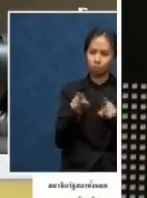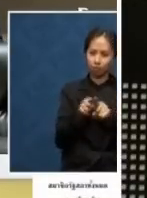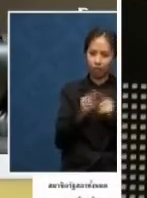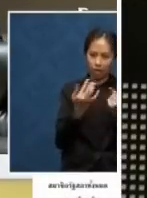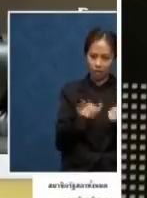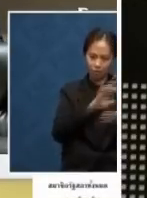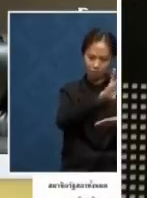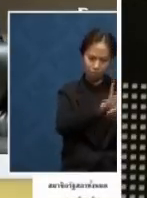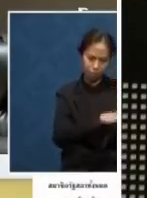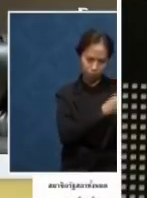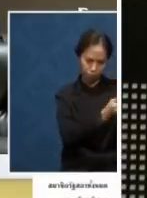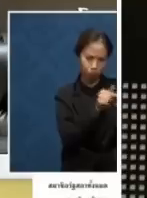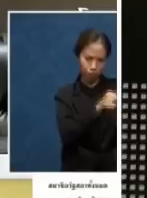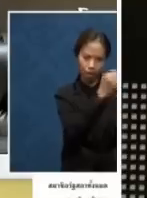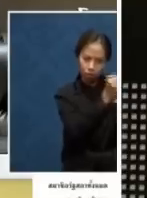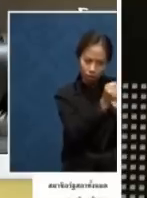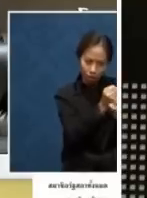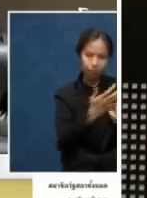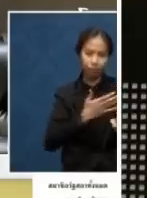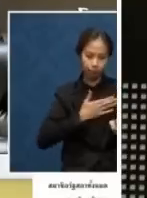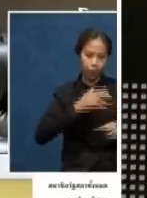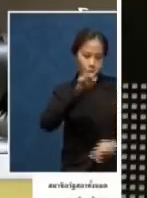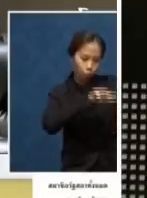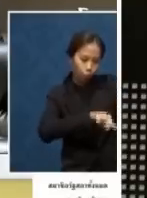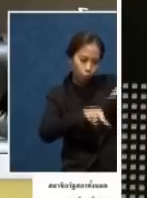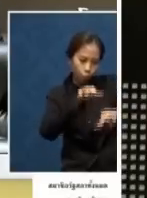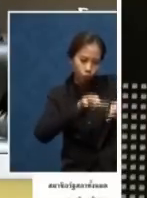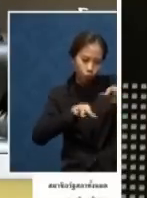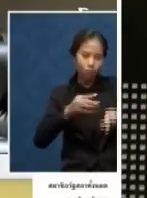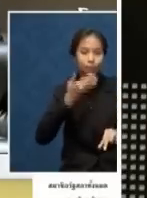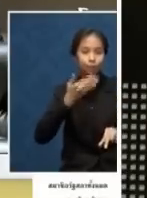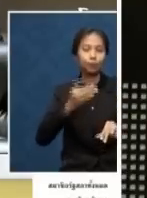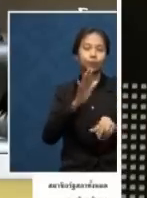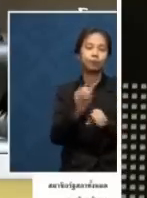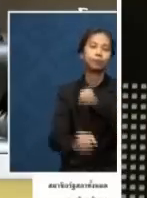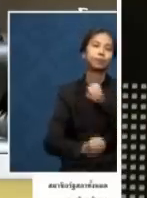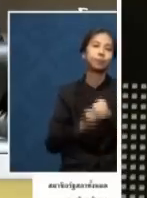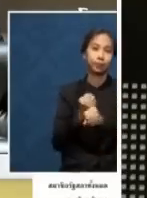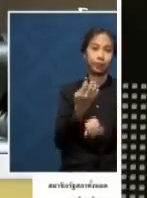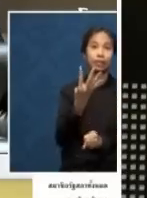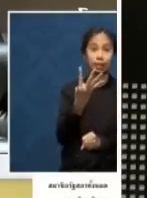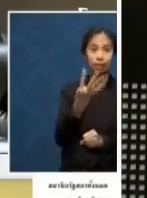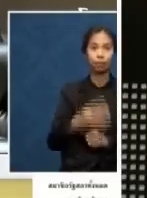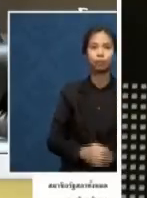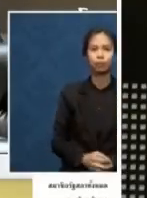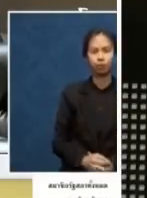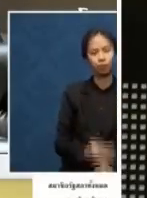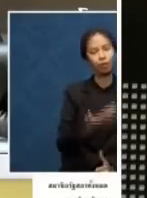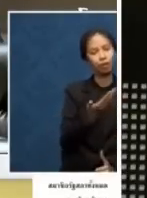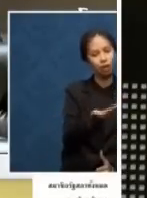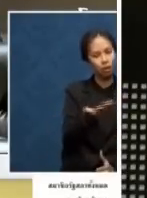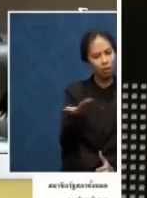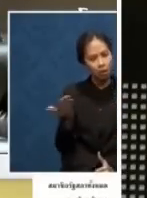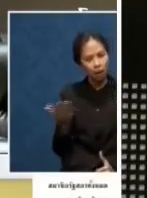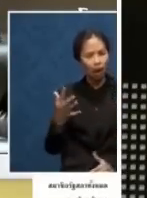ชัดเจนแล้วก็บอกว่ากรณีเพิ่มค่าแรงขั้นต่ำเนี่ยเป็น600บาทใช่ไหมครับปริญญาตรี 25,000 ส่วนนโยบายรัฐระบุไว้บ